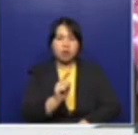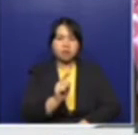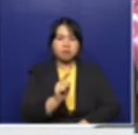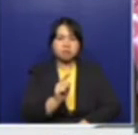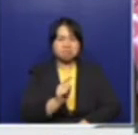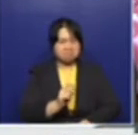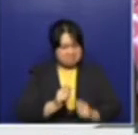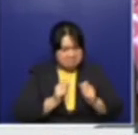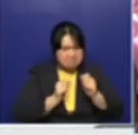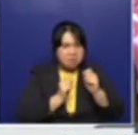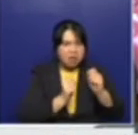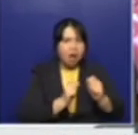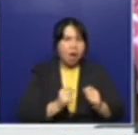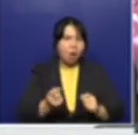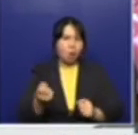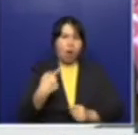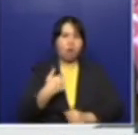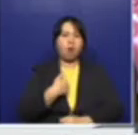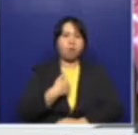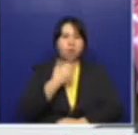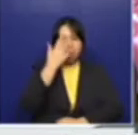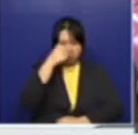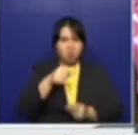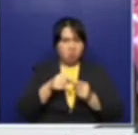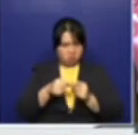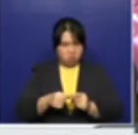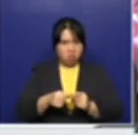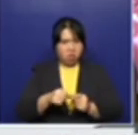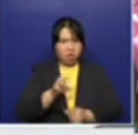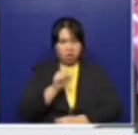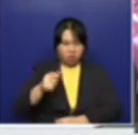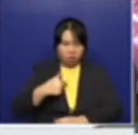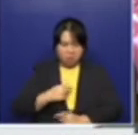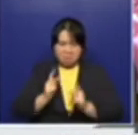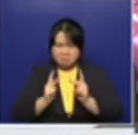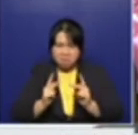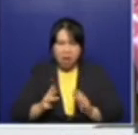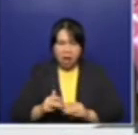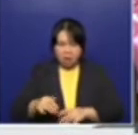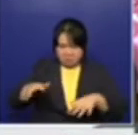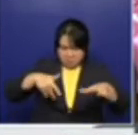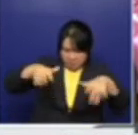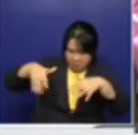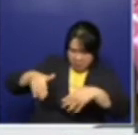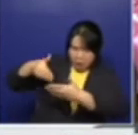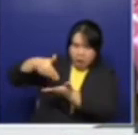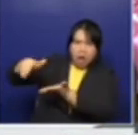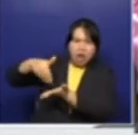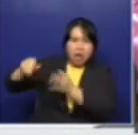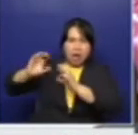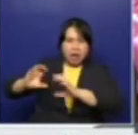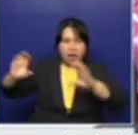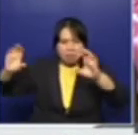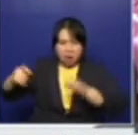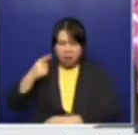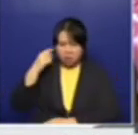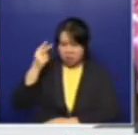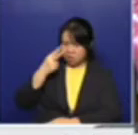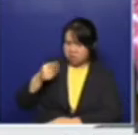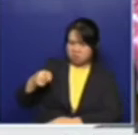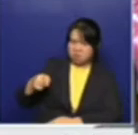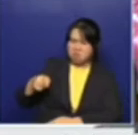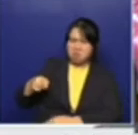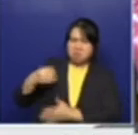ากล้าหาญมากกว่าผมผมอยู่ในระบบนี้ผมไม่กล้าหาญพอที่จะระดมคนมาไล่รัฐบาลที่ผมเห็นว่าไม่ถูกต้องหร